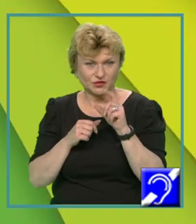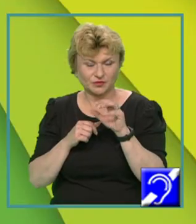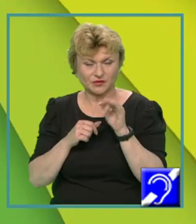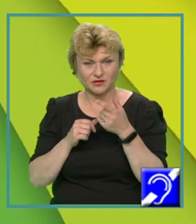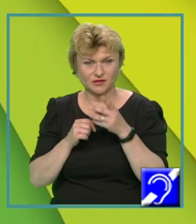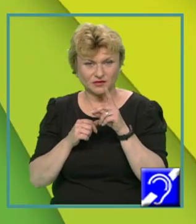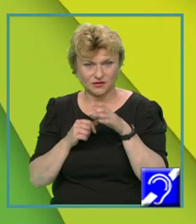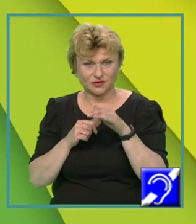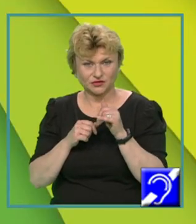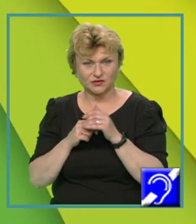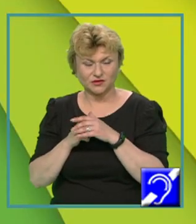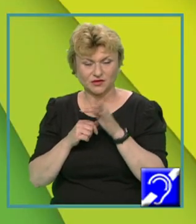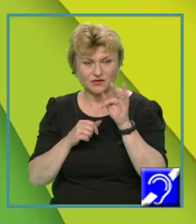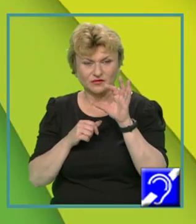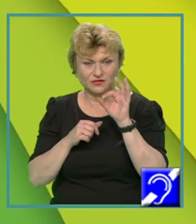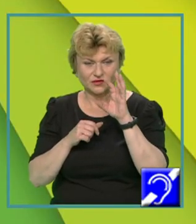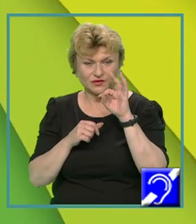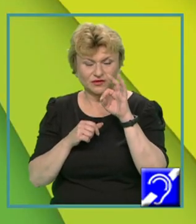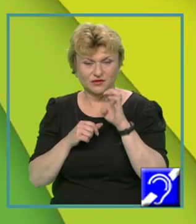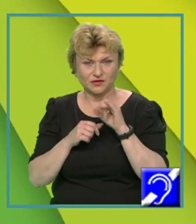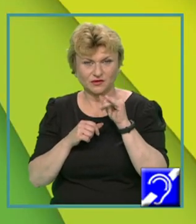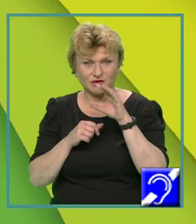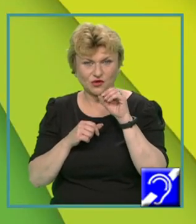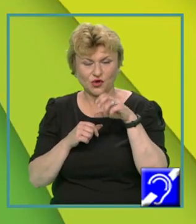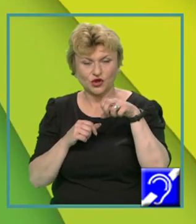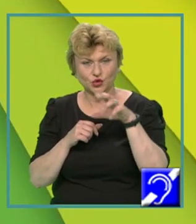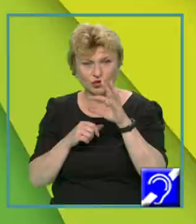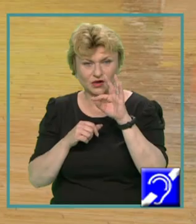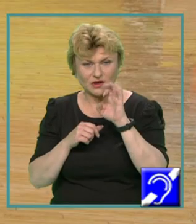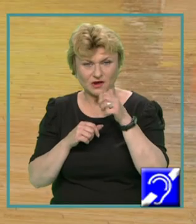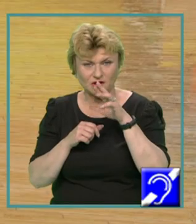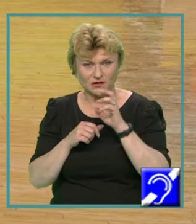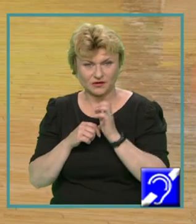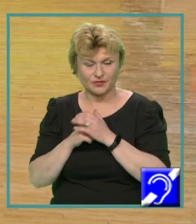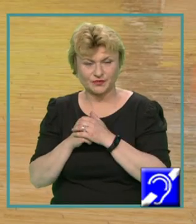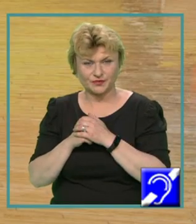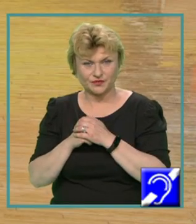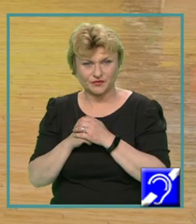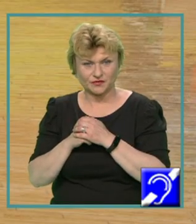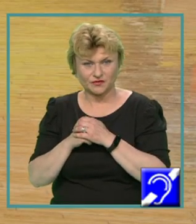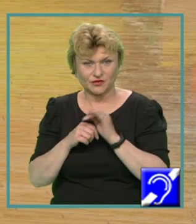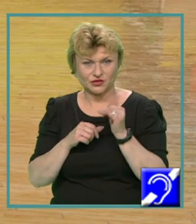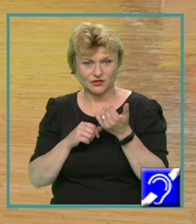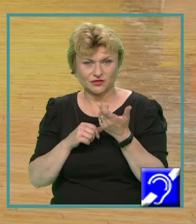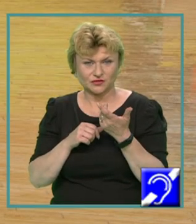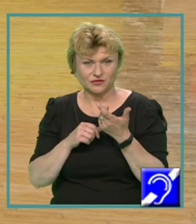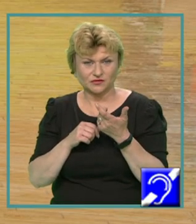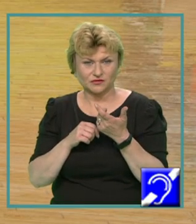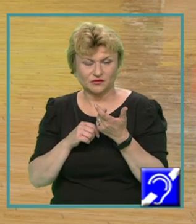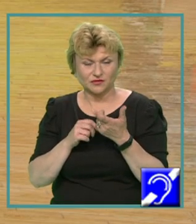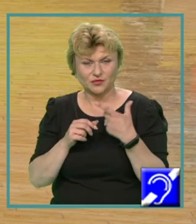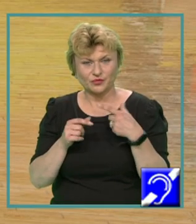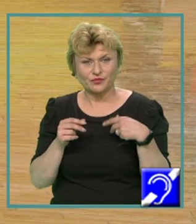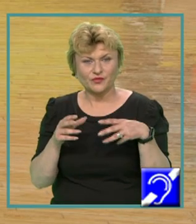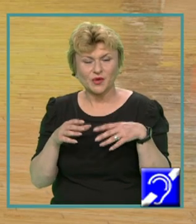avem corticospinalele, spuneam, corticonucleare, ca și fibre descendente și tot la fibre descendente